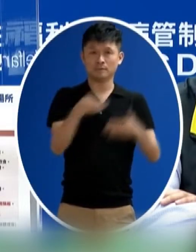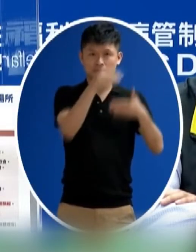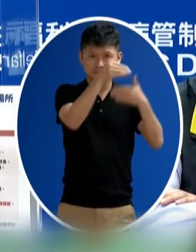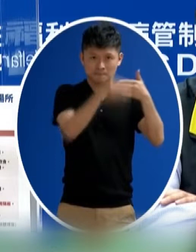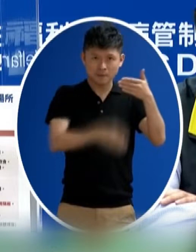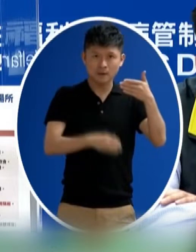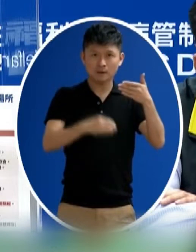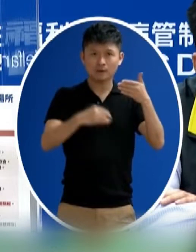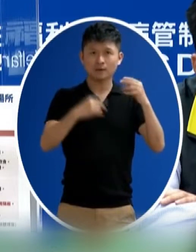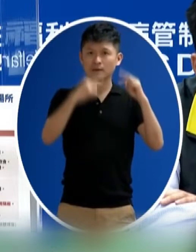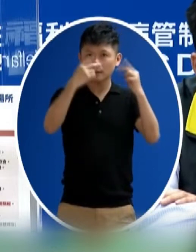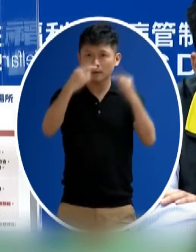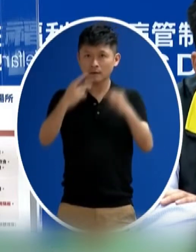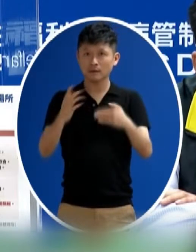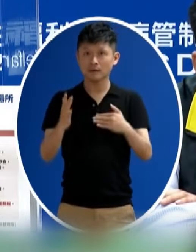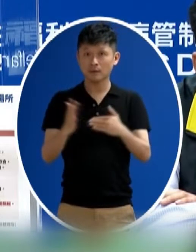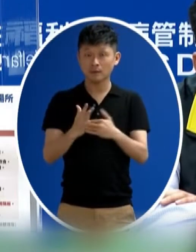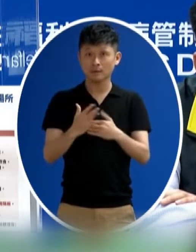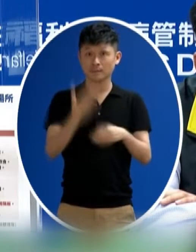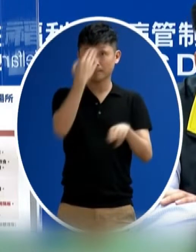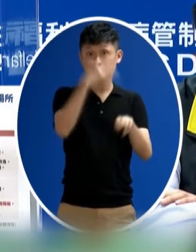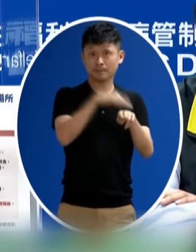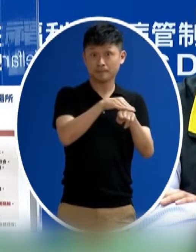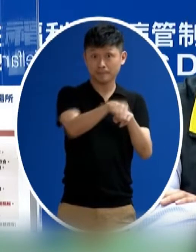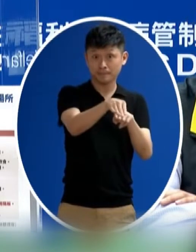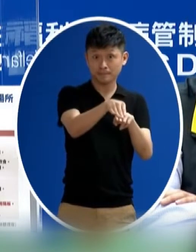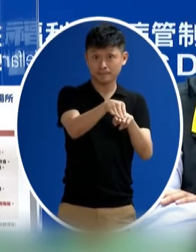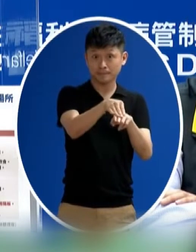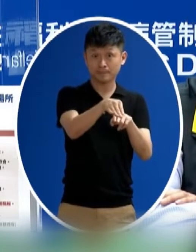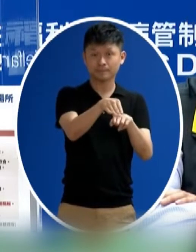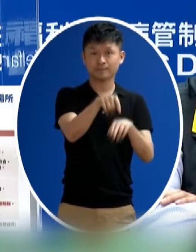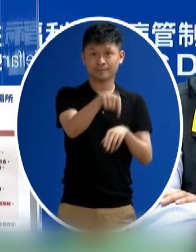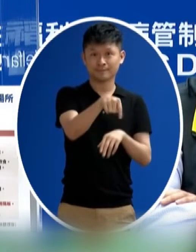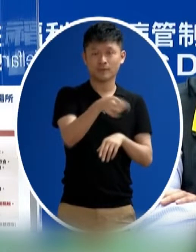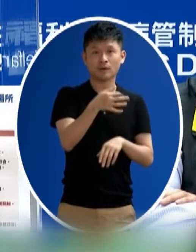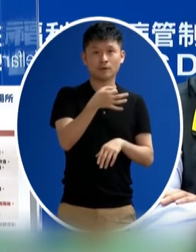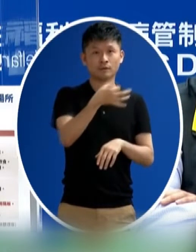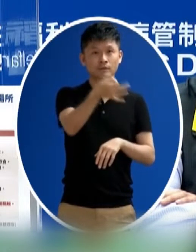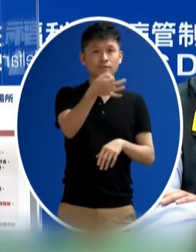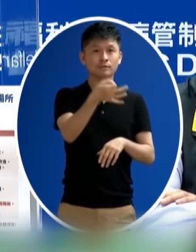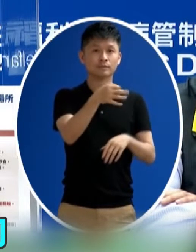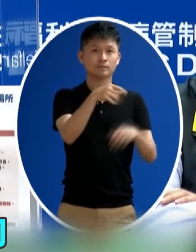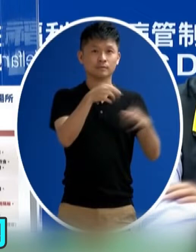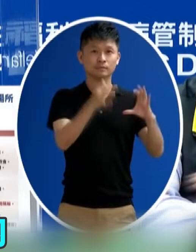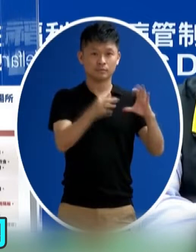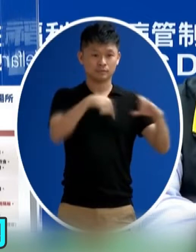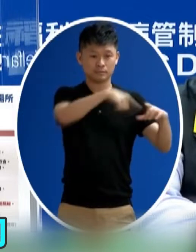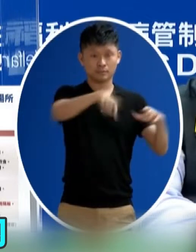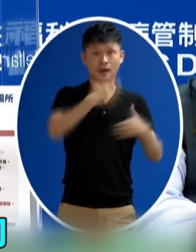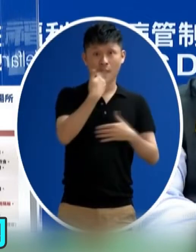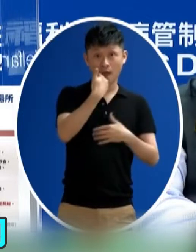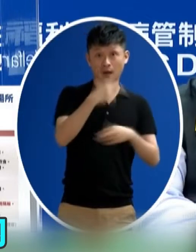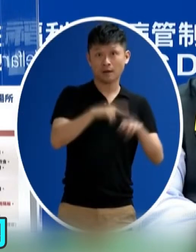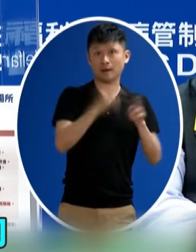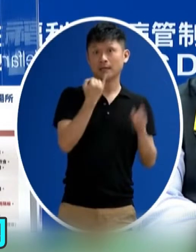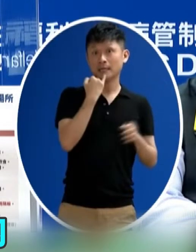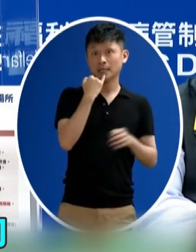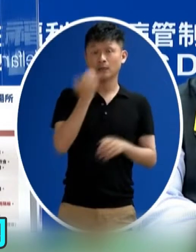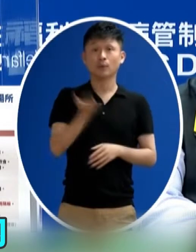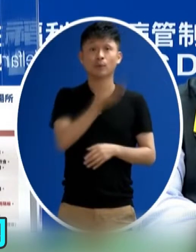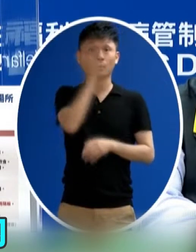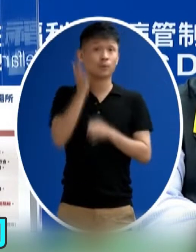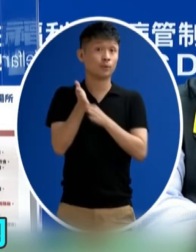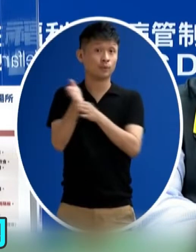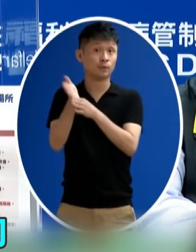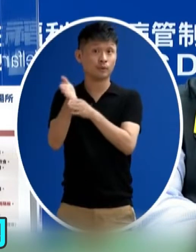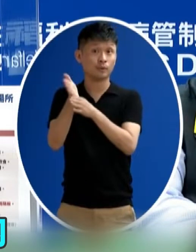后，那高铁在复会区内那可开放饮食，那游览车可以开放到以